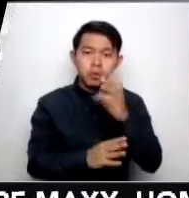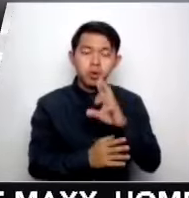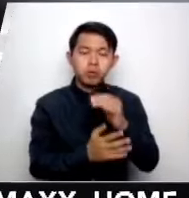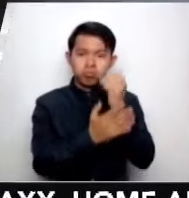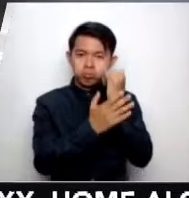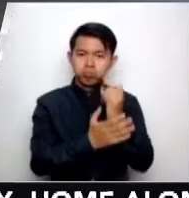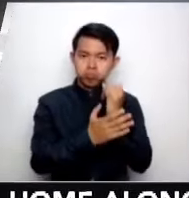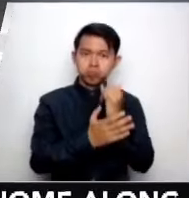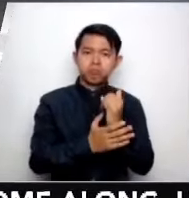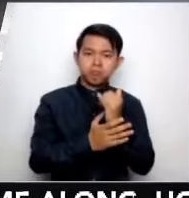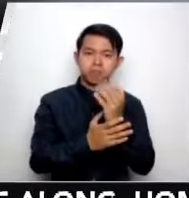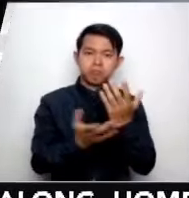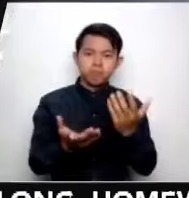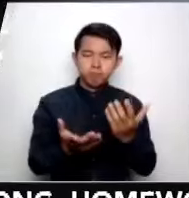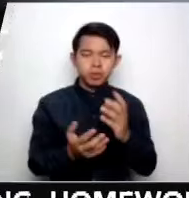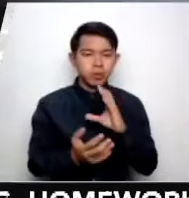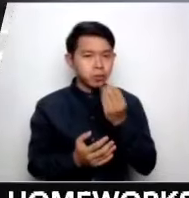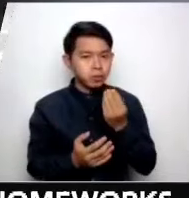ng